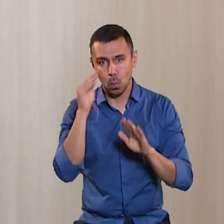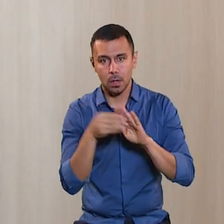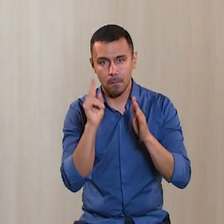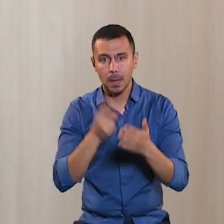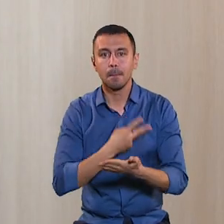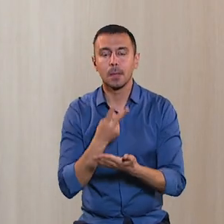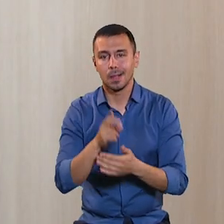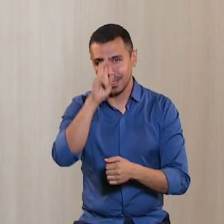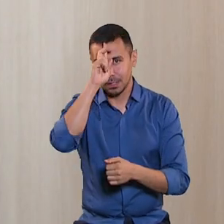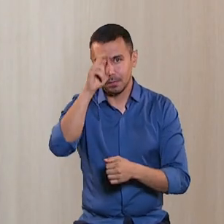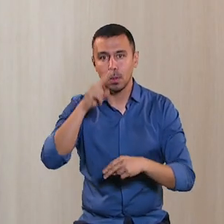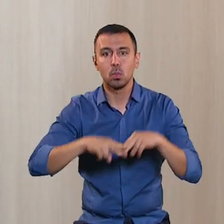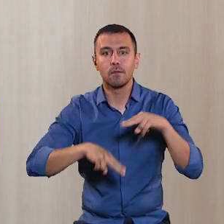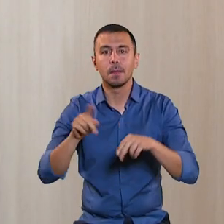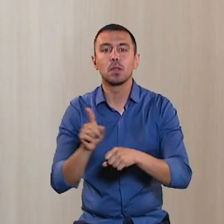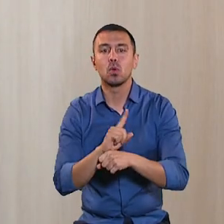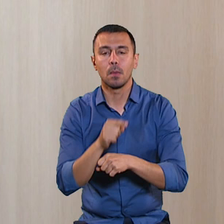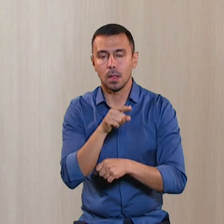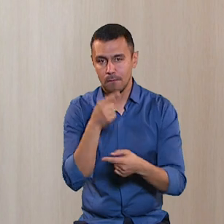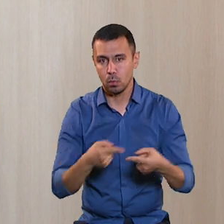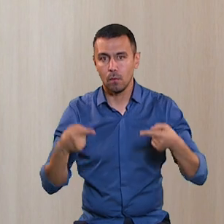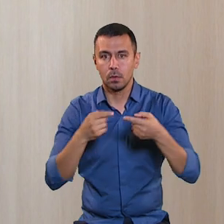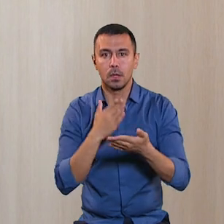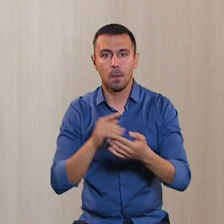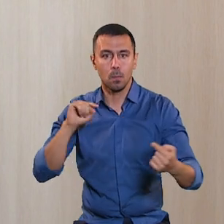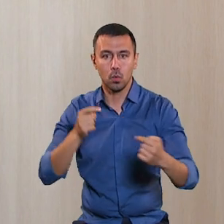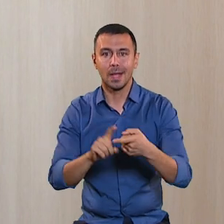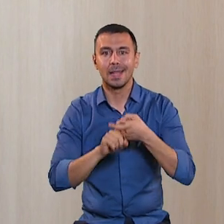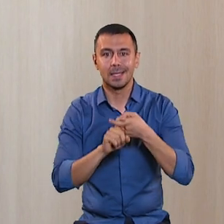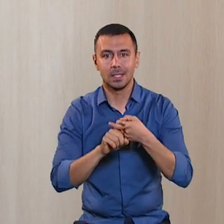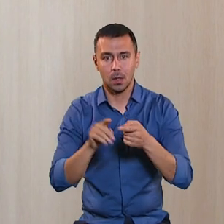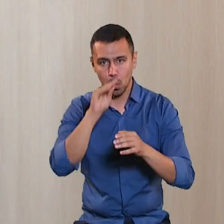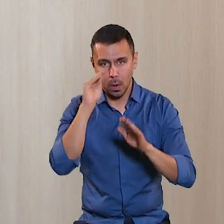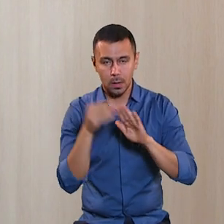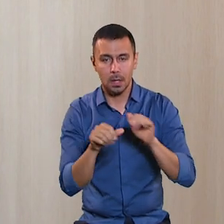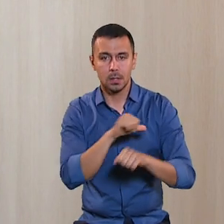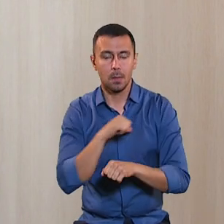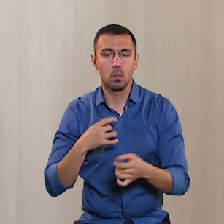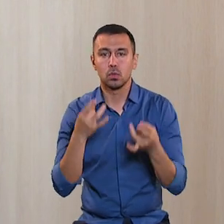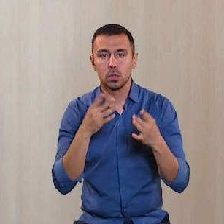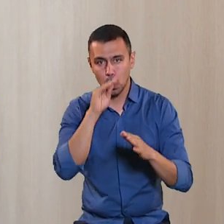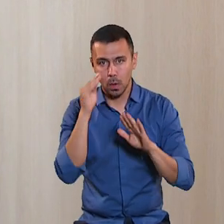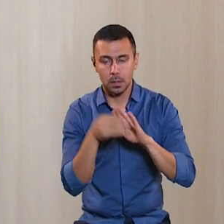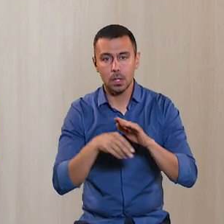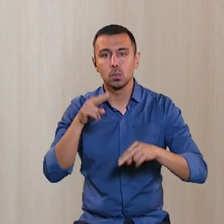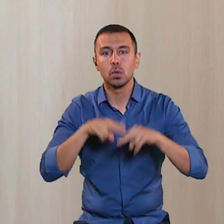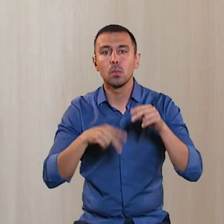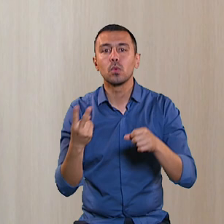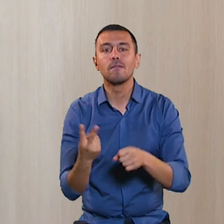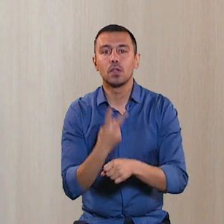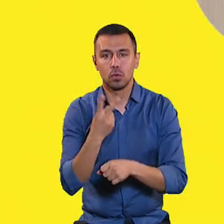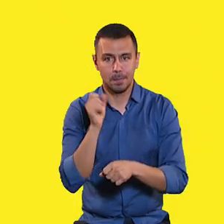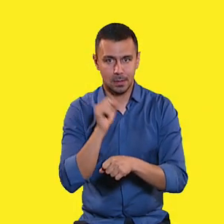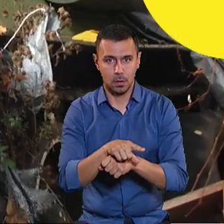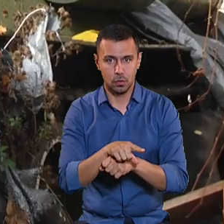передбачена державними будівельними нормами там відповідно є протирадіаційні укриття найпростіші укриття і споруди подвійного